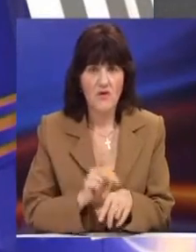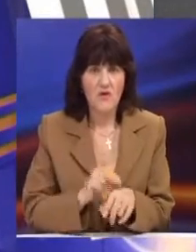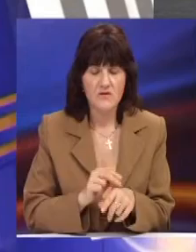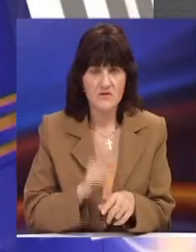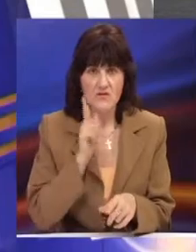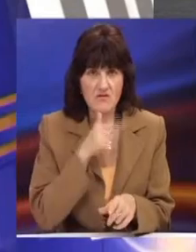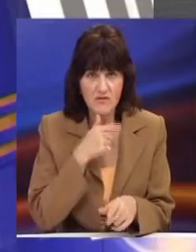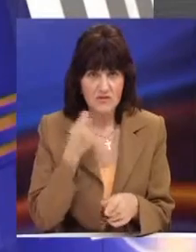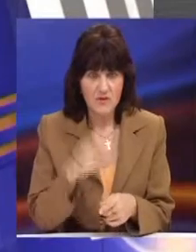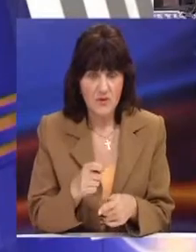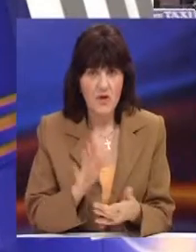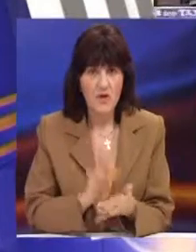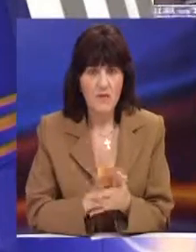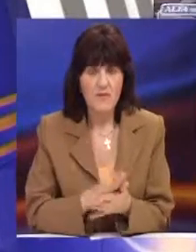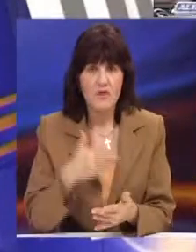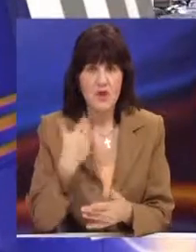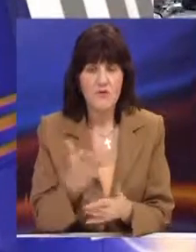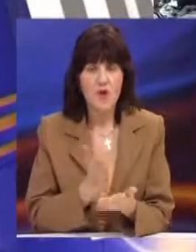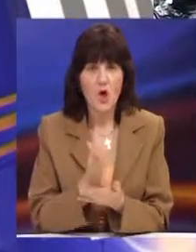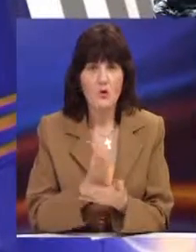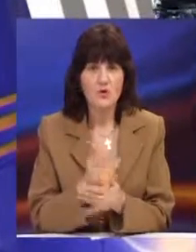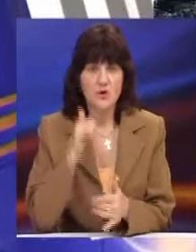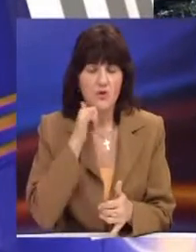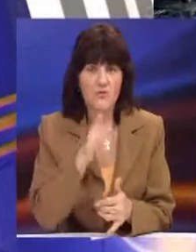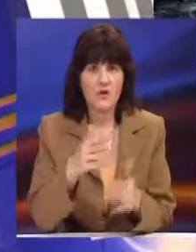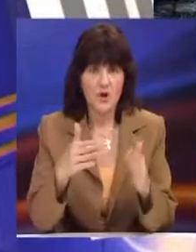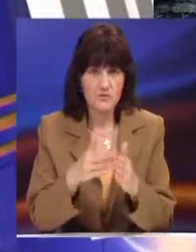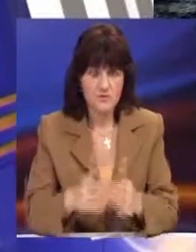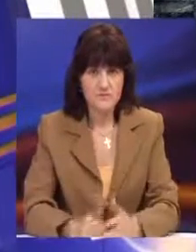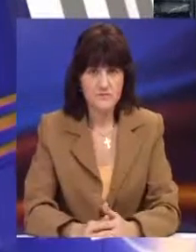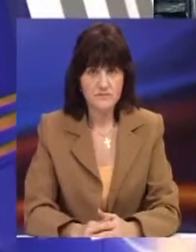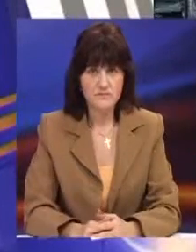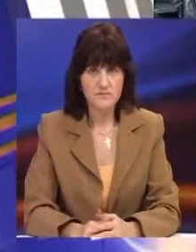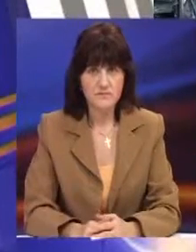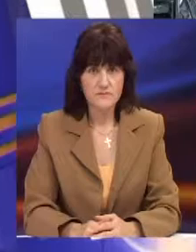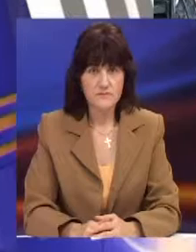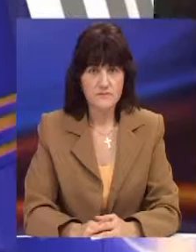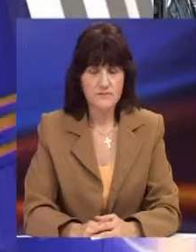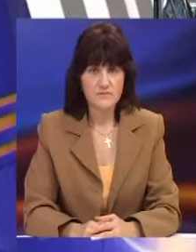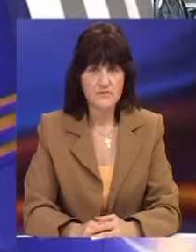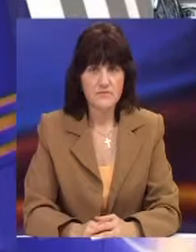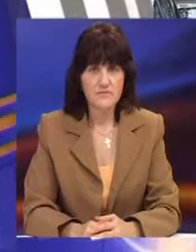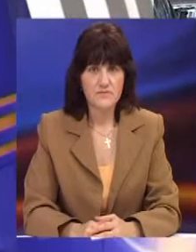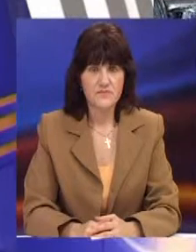toliko osetiti u svom budžetu koliko će dobiti uslugom vožnje do kućnog praga.